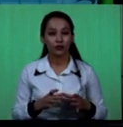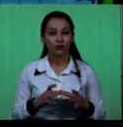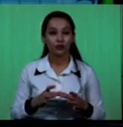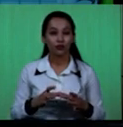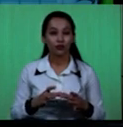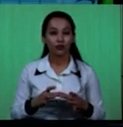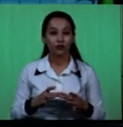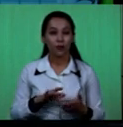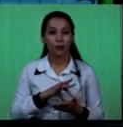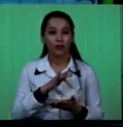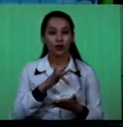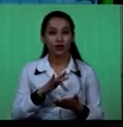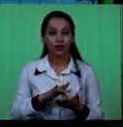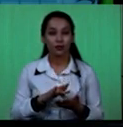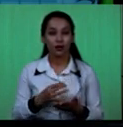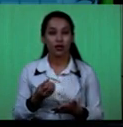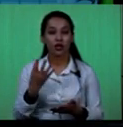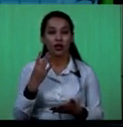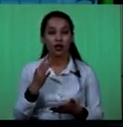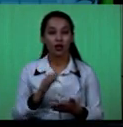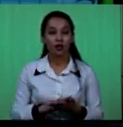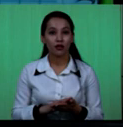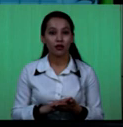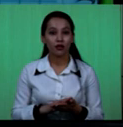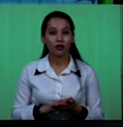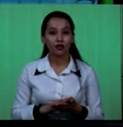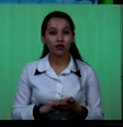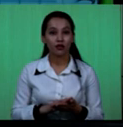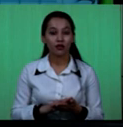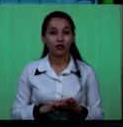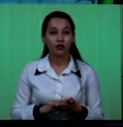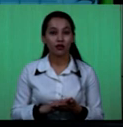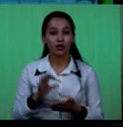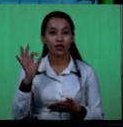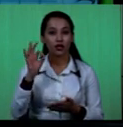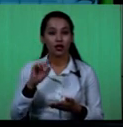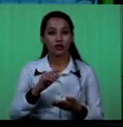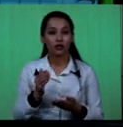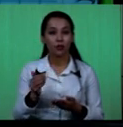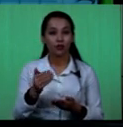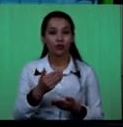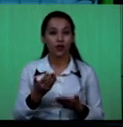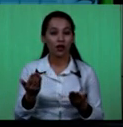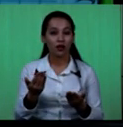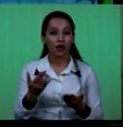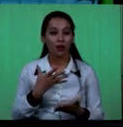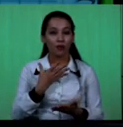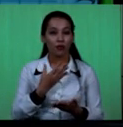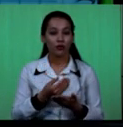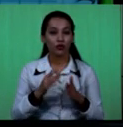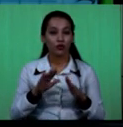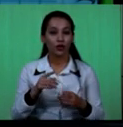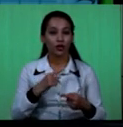gradusga burilsa, yana o'z holatiga qaytadi. Diqqat bilan e'tibor